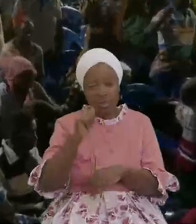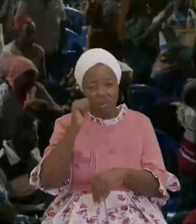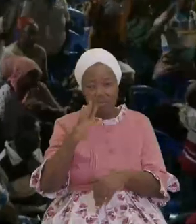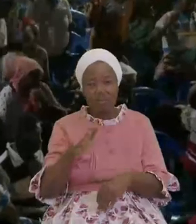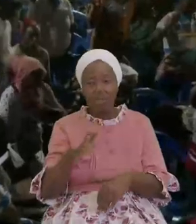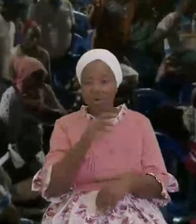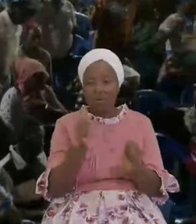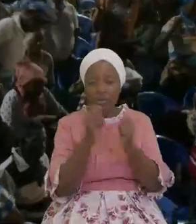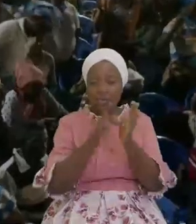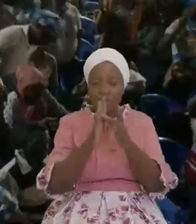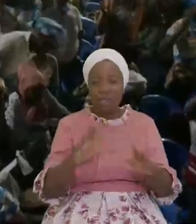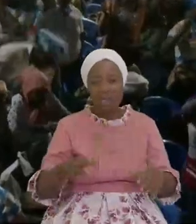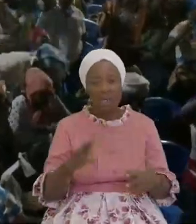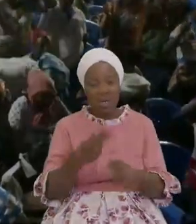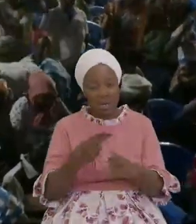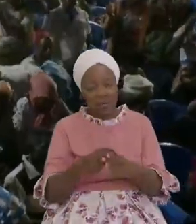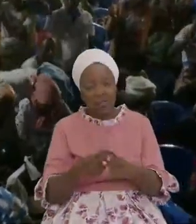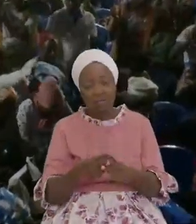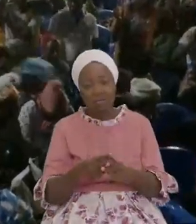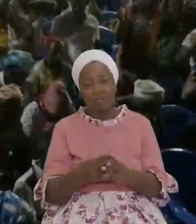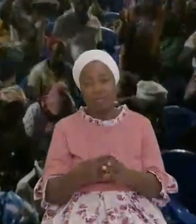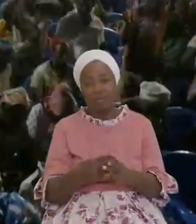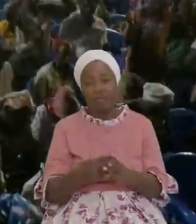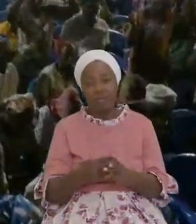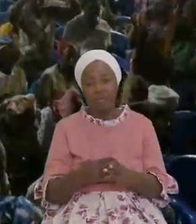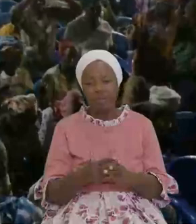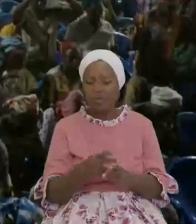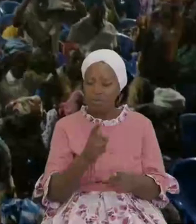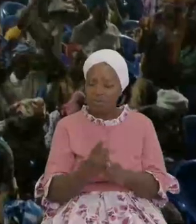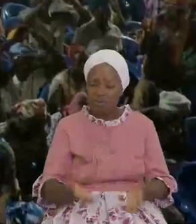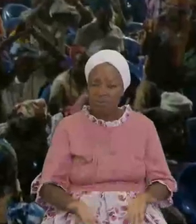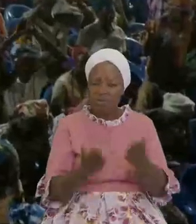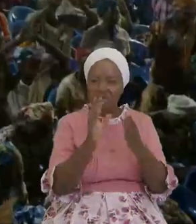Tu es un homme d'église, une femme d'église portant un nom chrétien.